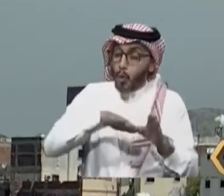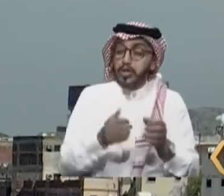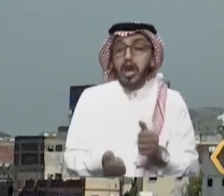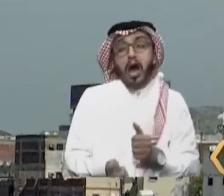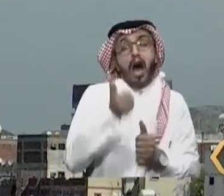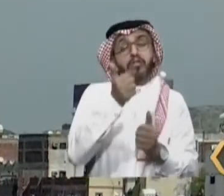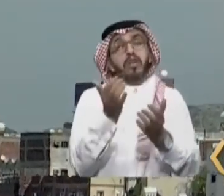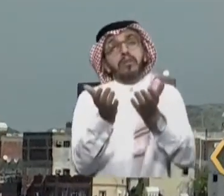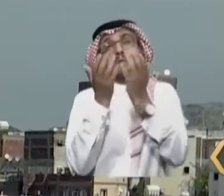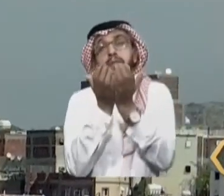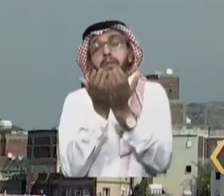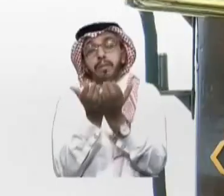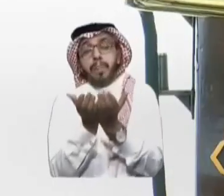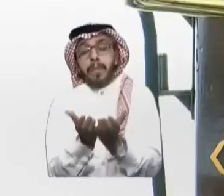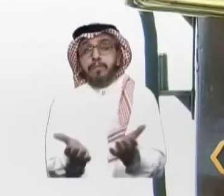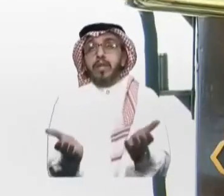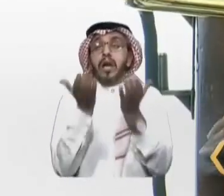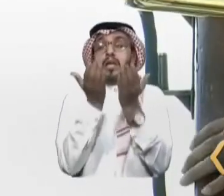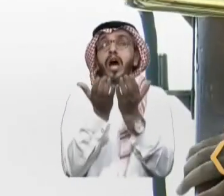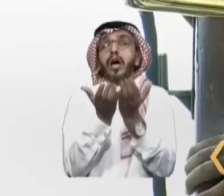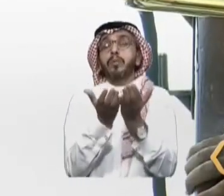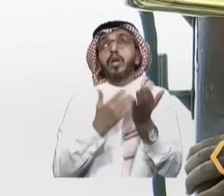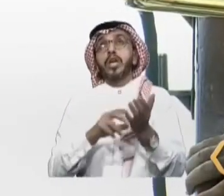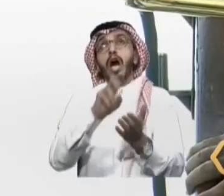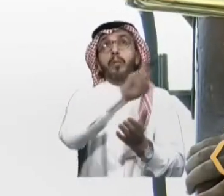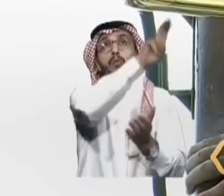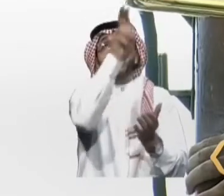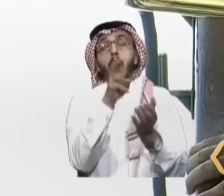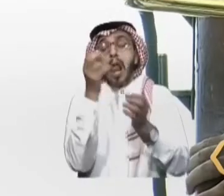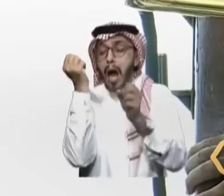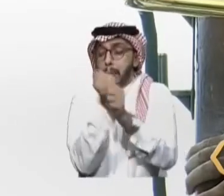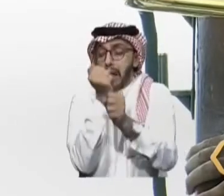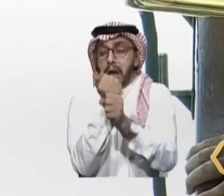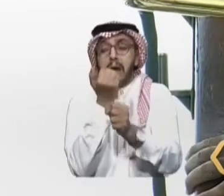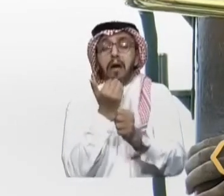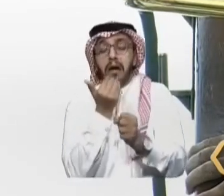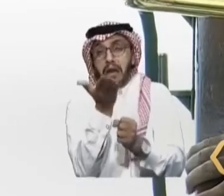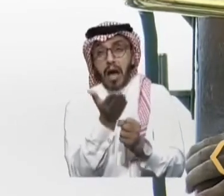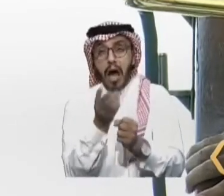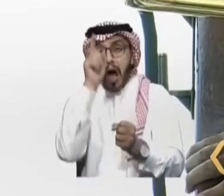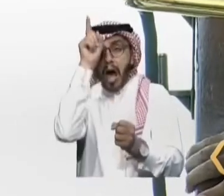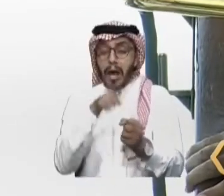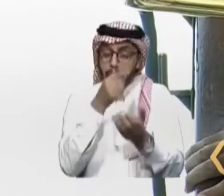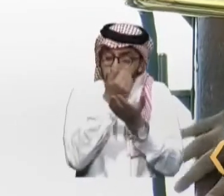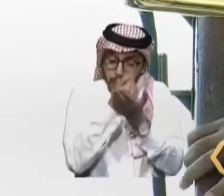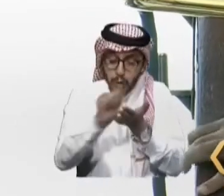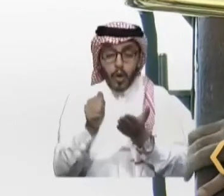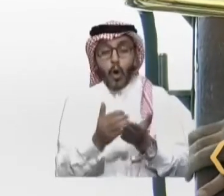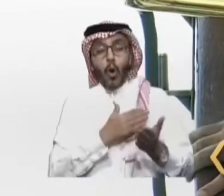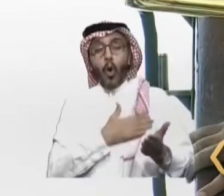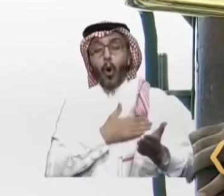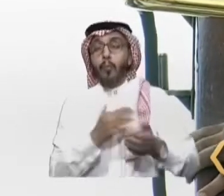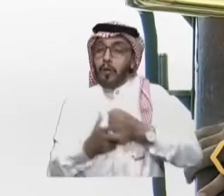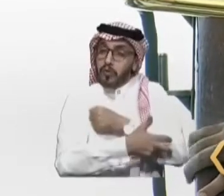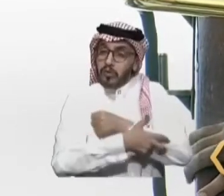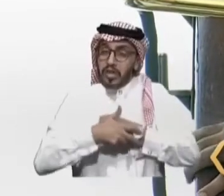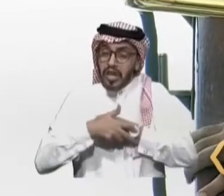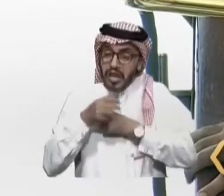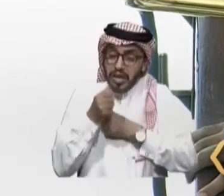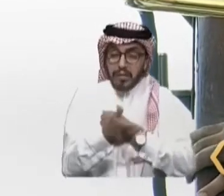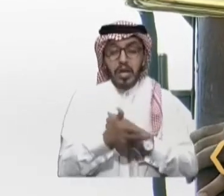من كل شر. اللهم إنا نسألك فعل الخيرات وترك المنكرات وحب المساكين،